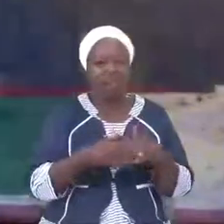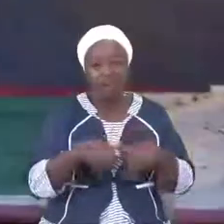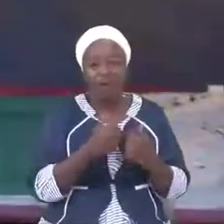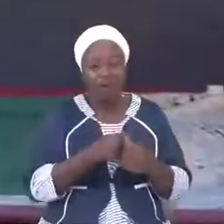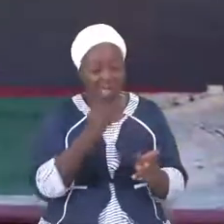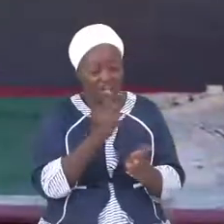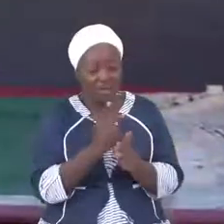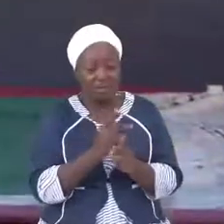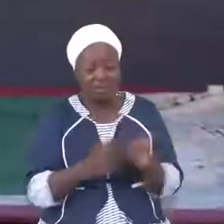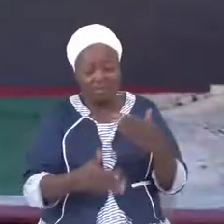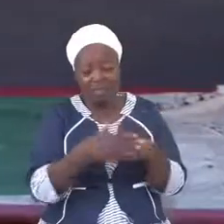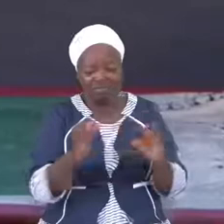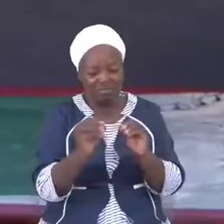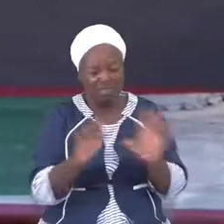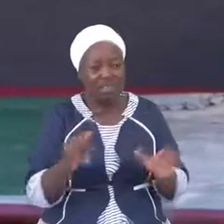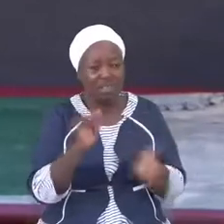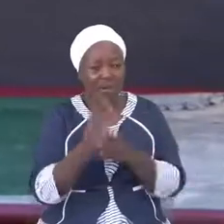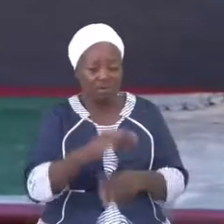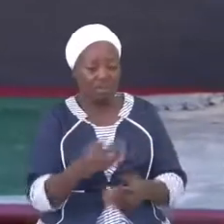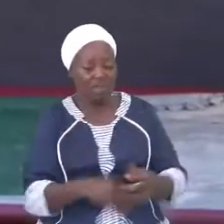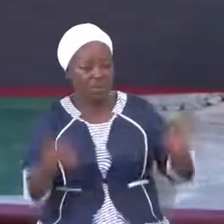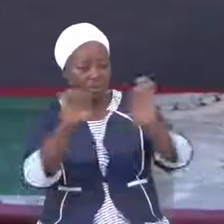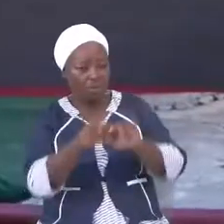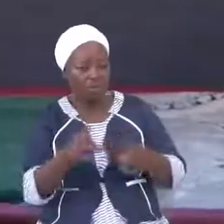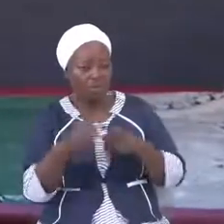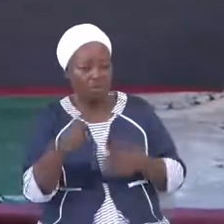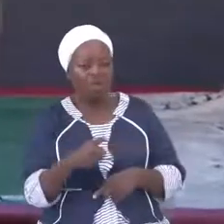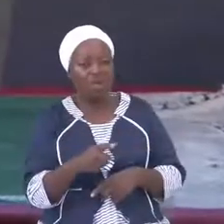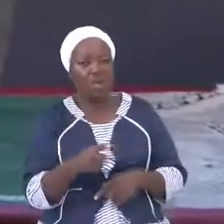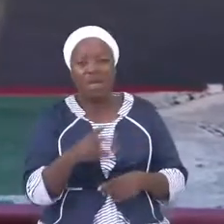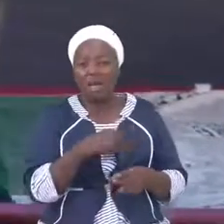Vous savez que je n'ai rien caché de ce qui vous était utile